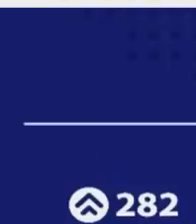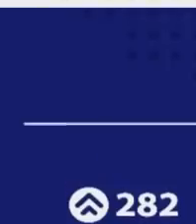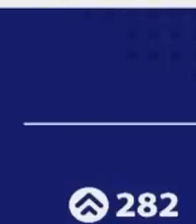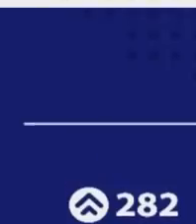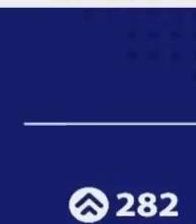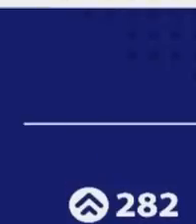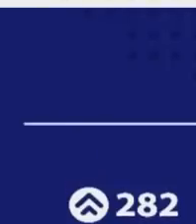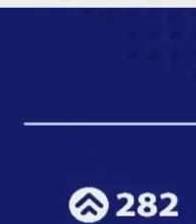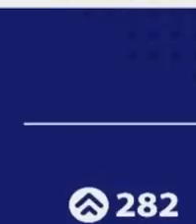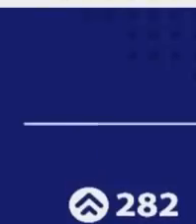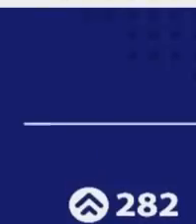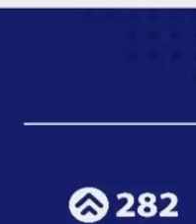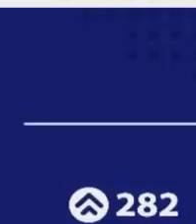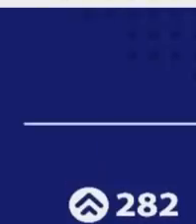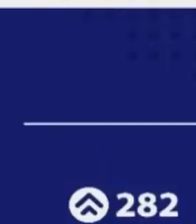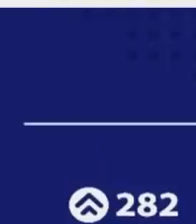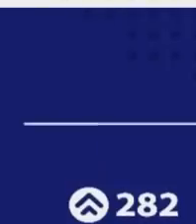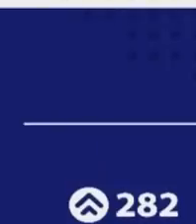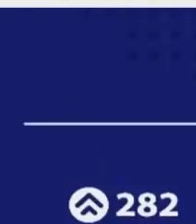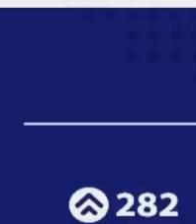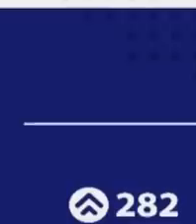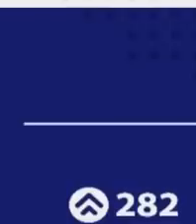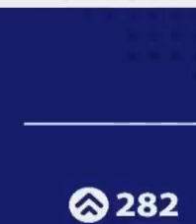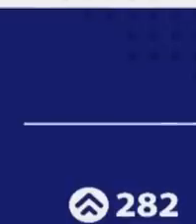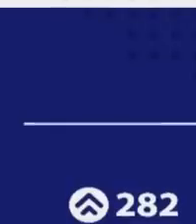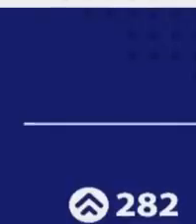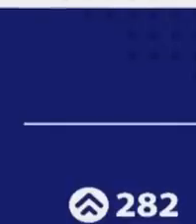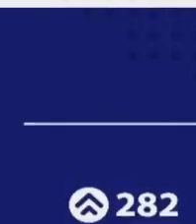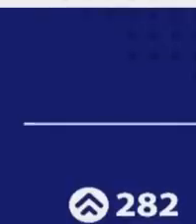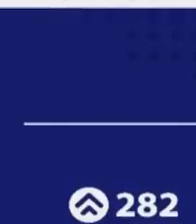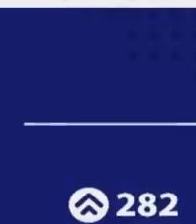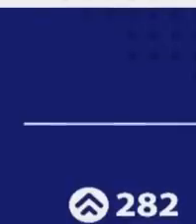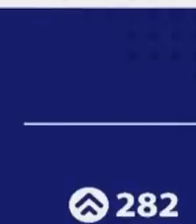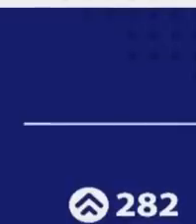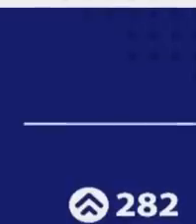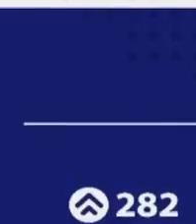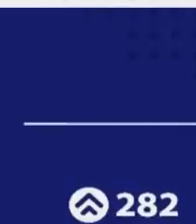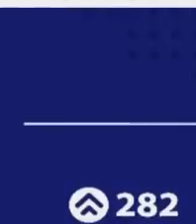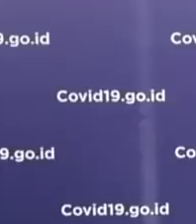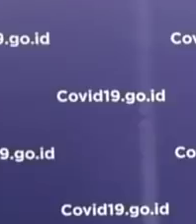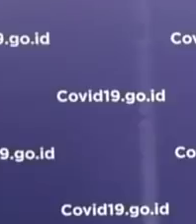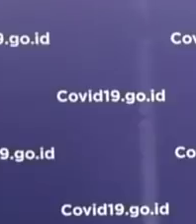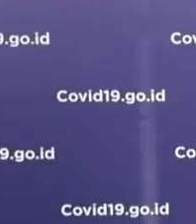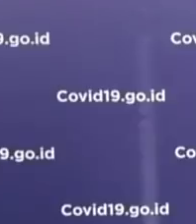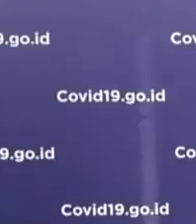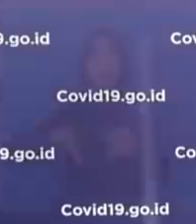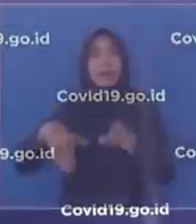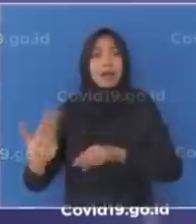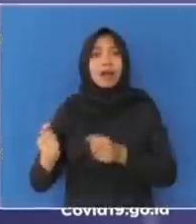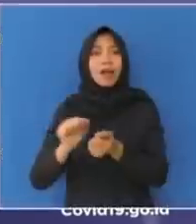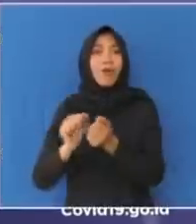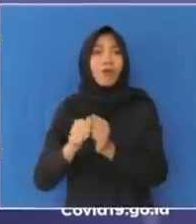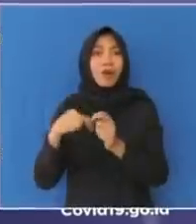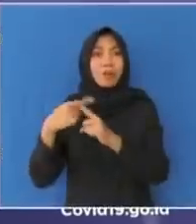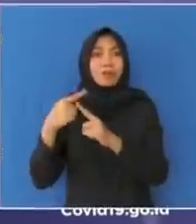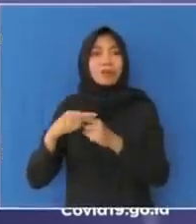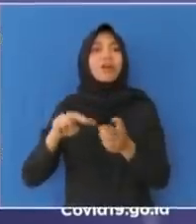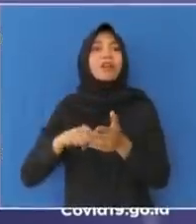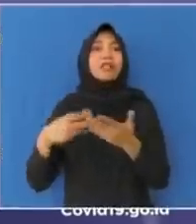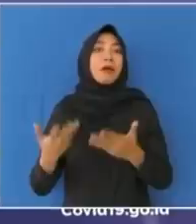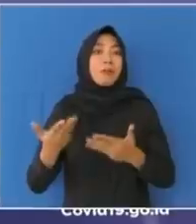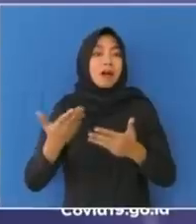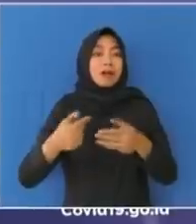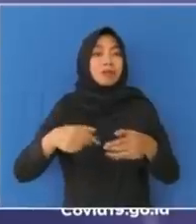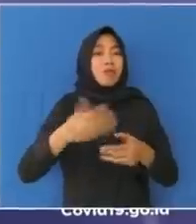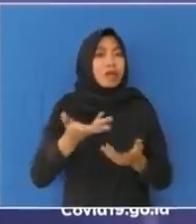ketahui bersama ini gambaran bahwa penularan di luar masih terjadi Hai